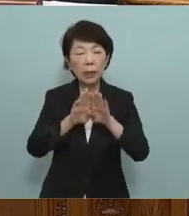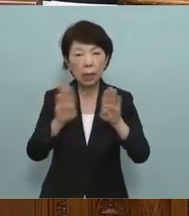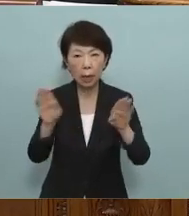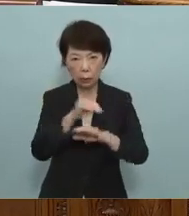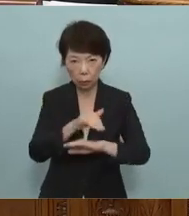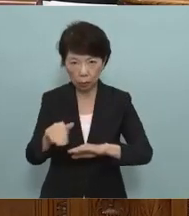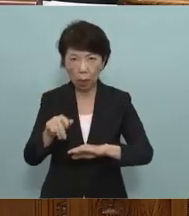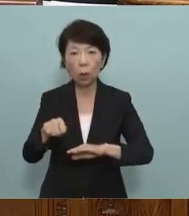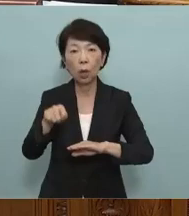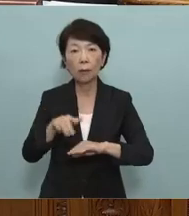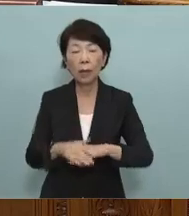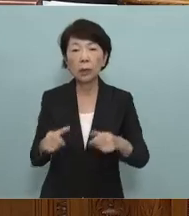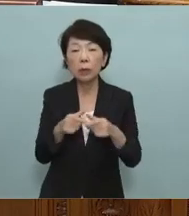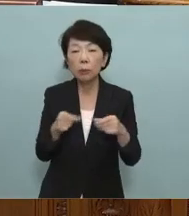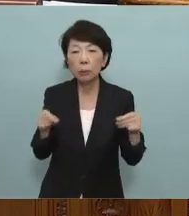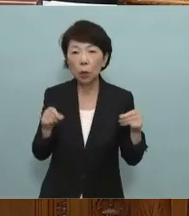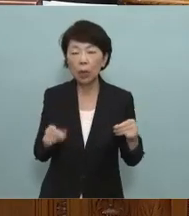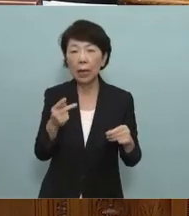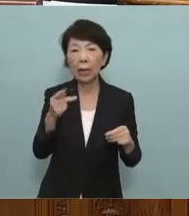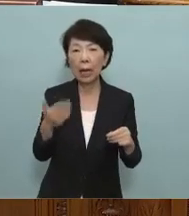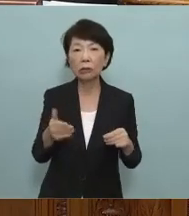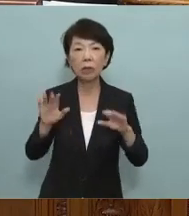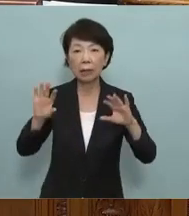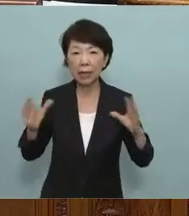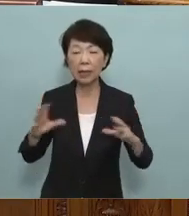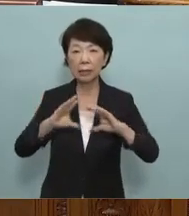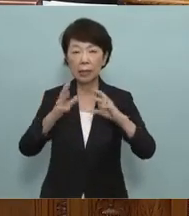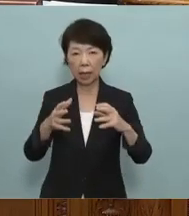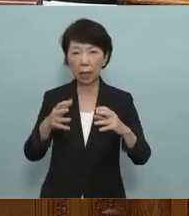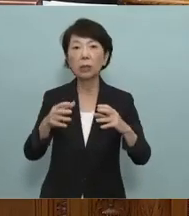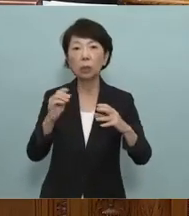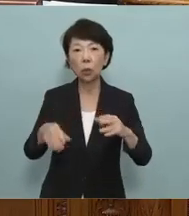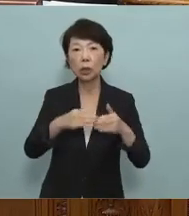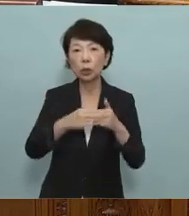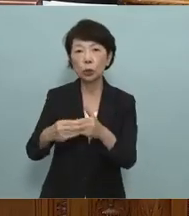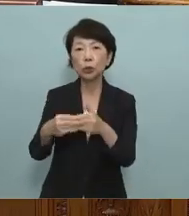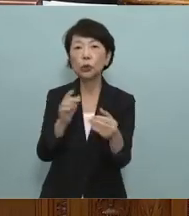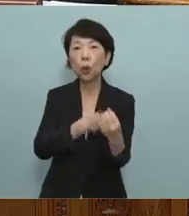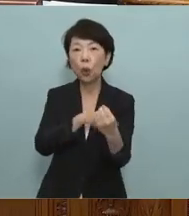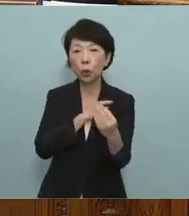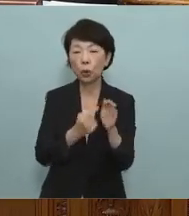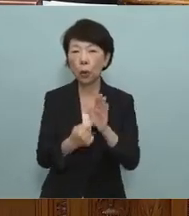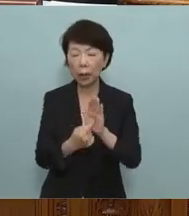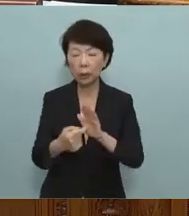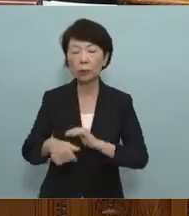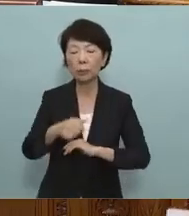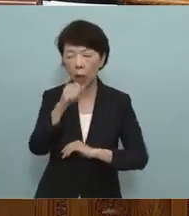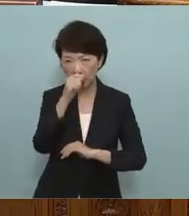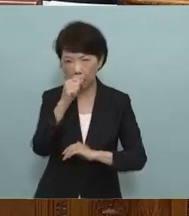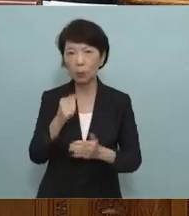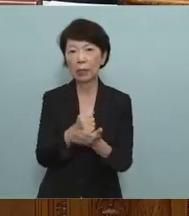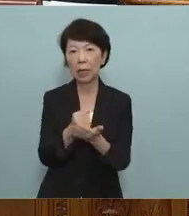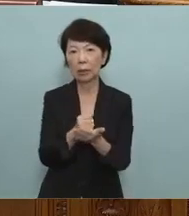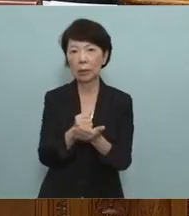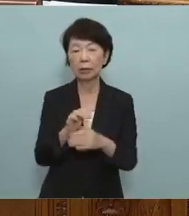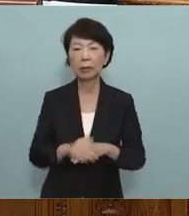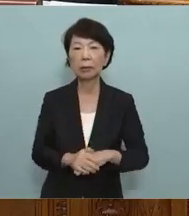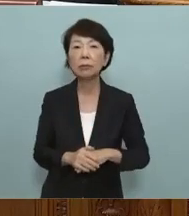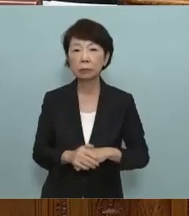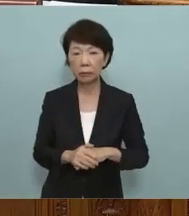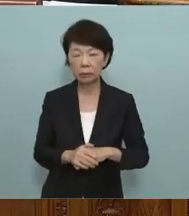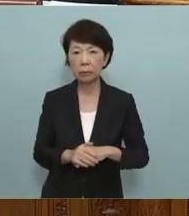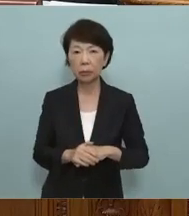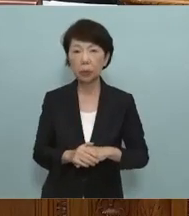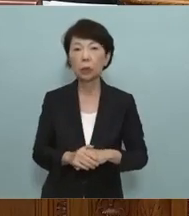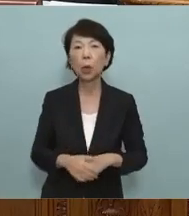されることは、我が国が核兵器のない世界への主導力を発揮する大きなチャンスです。被爆の実相